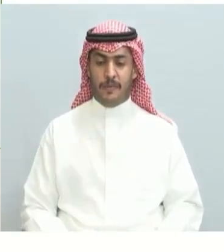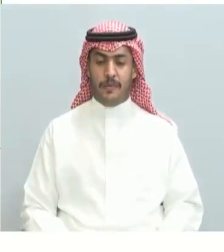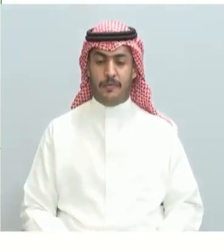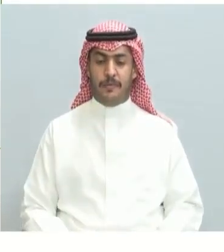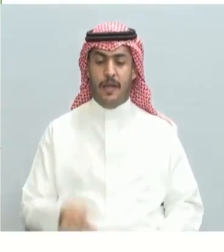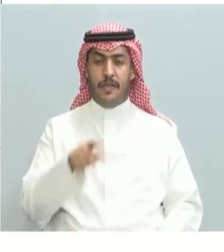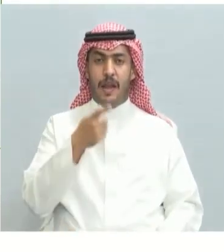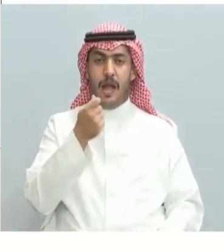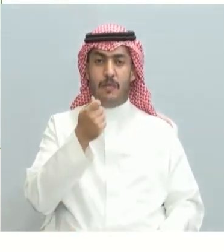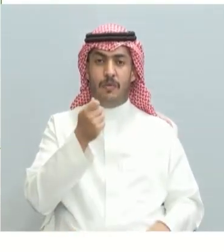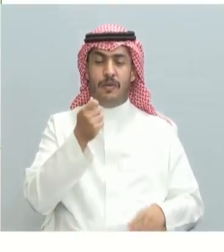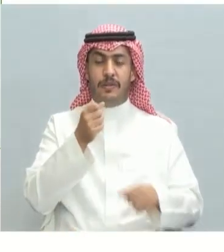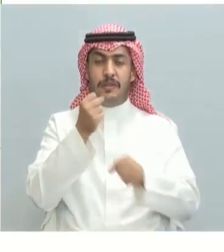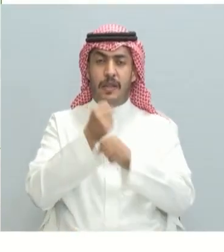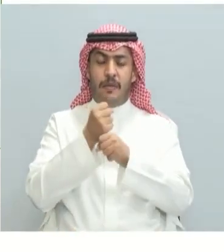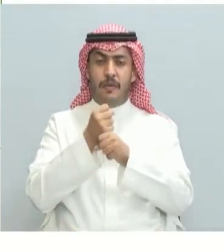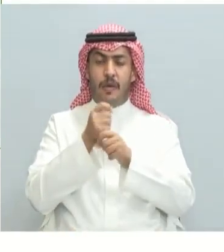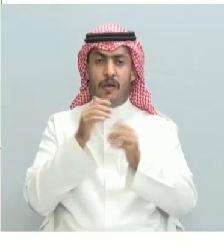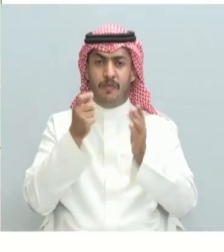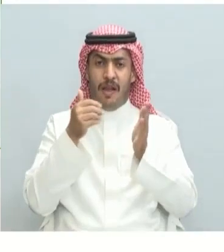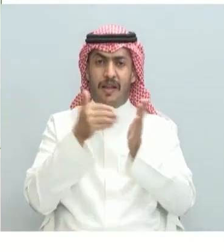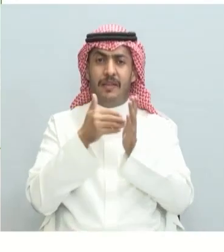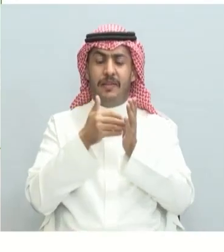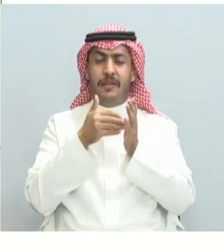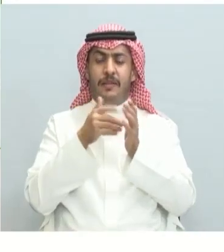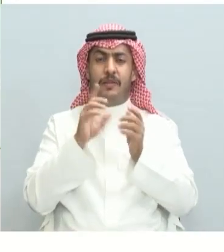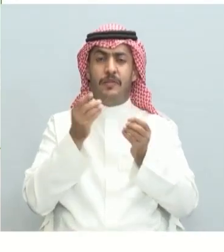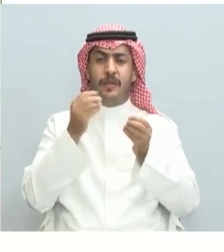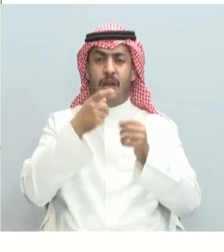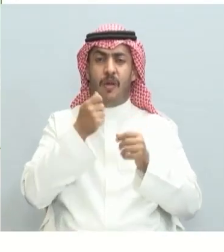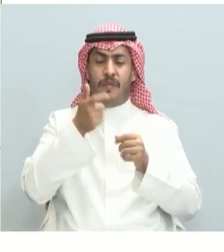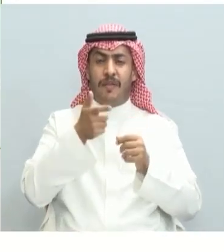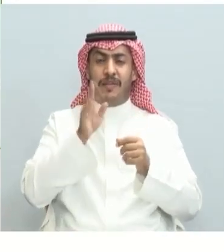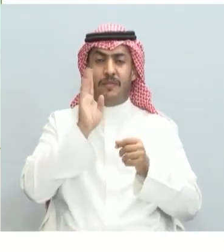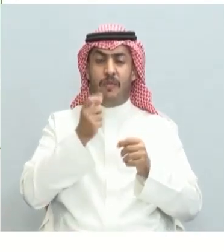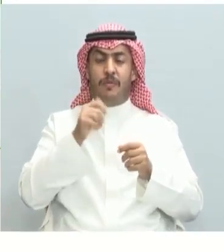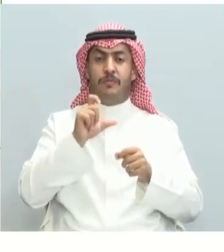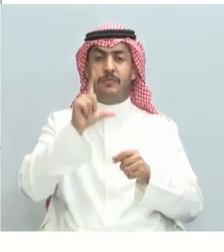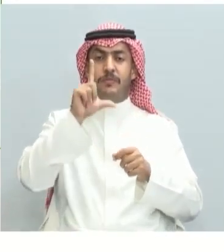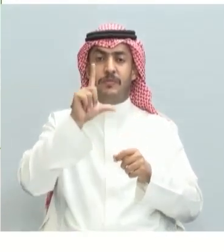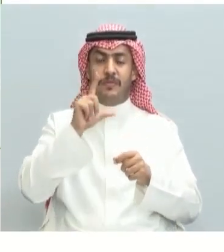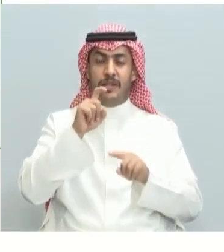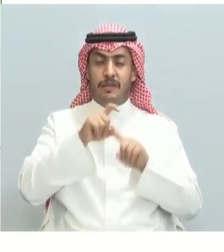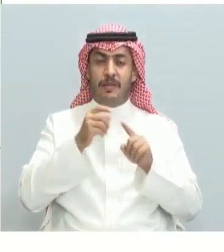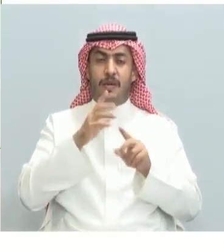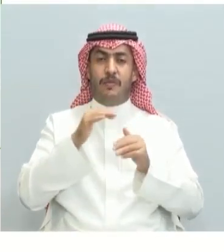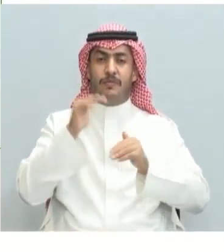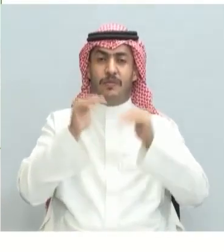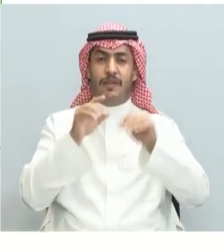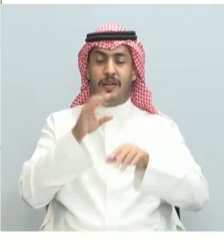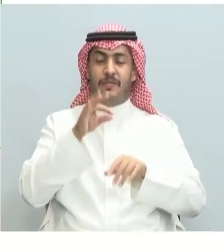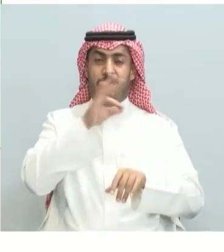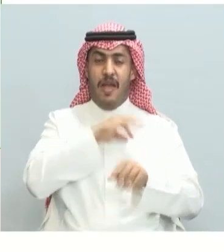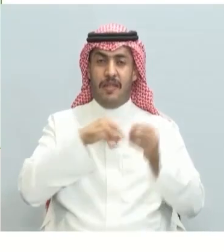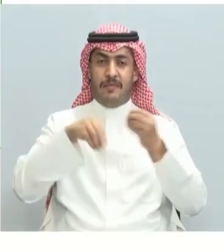هذه الاموال شحيحه واستخداماتها محدوده ستكون كلفه العائد عاليه ومعدلات العائد